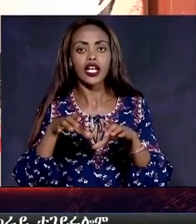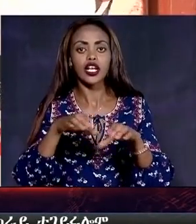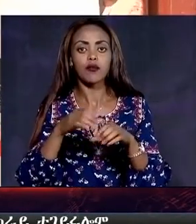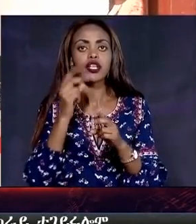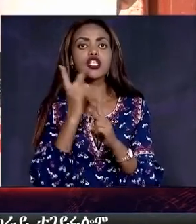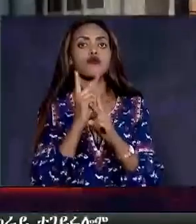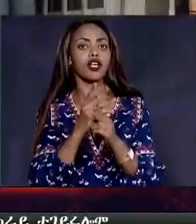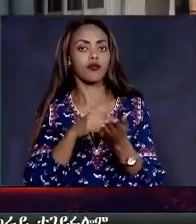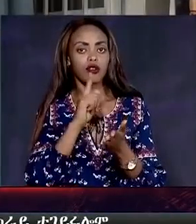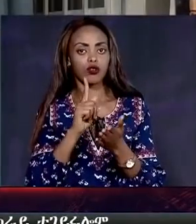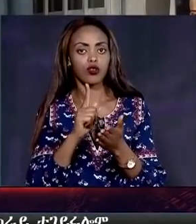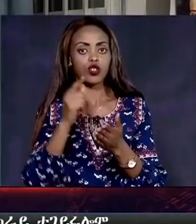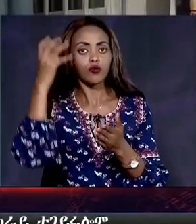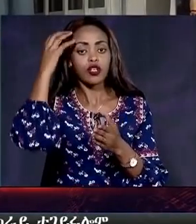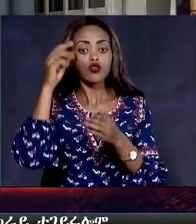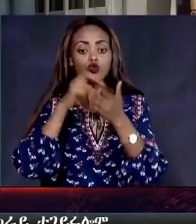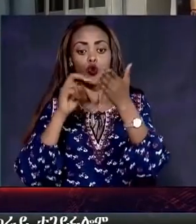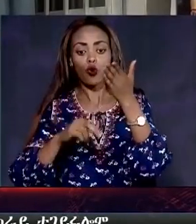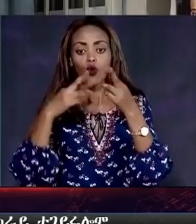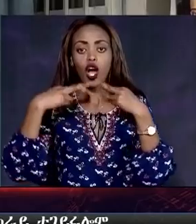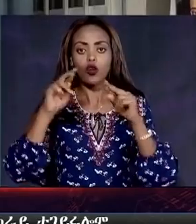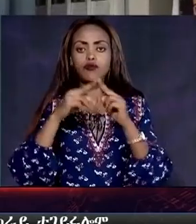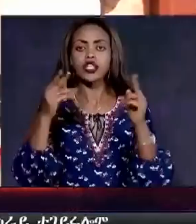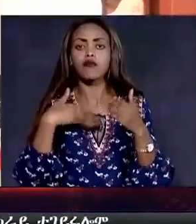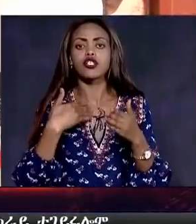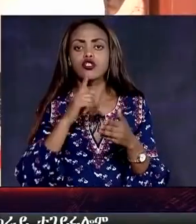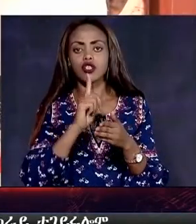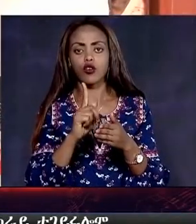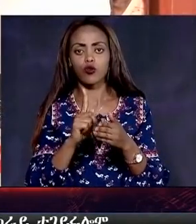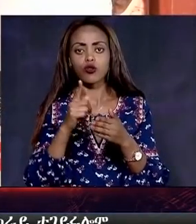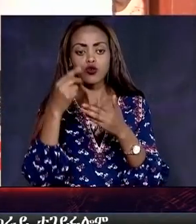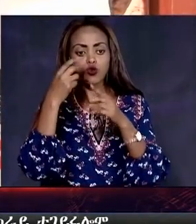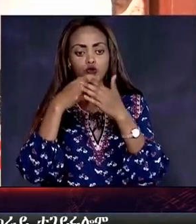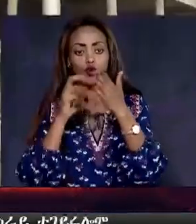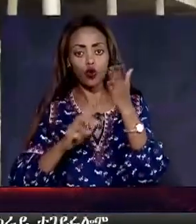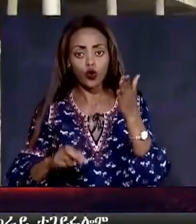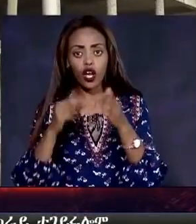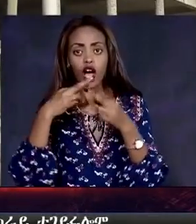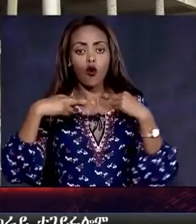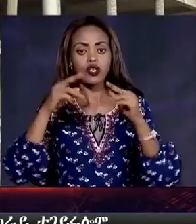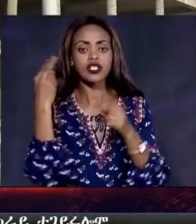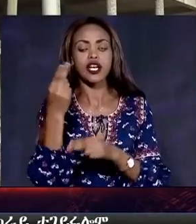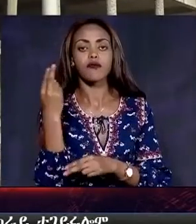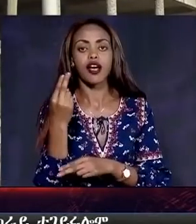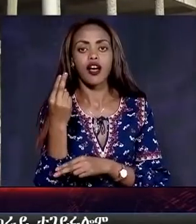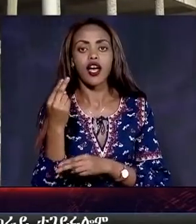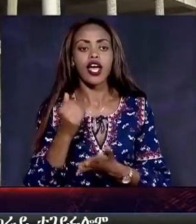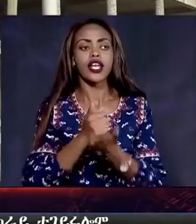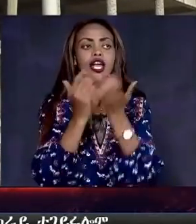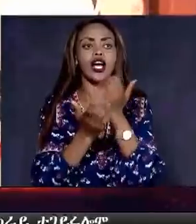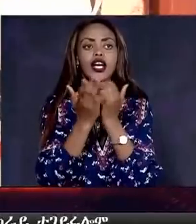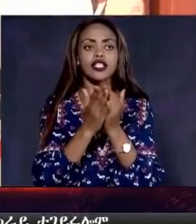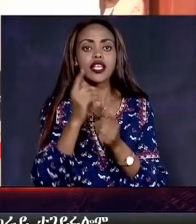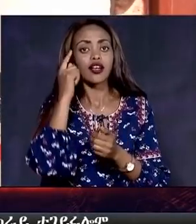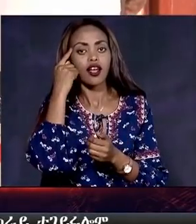ያው ይፅበየና ማለት እዩ እቲ መንግስቲ ዘውረዶ ኣዋጅ ብጣዕሚ ደስ ኢልና ስለዚ ዘውረደልና ኣዋጅ ተጠቒምና ያው ተሓጋግዝና